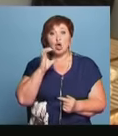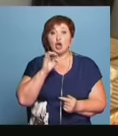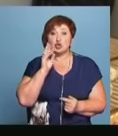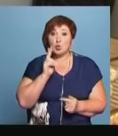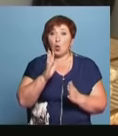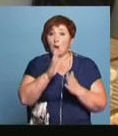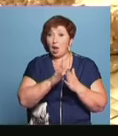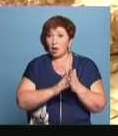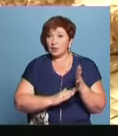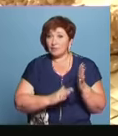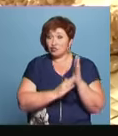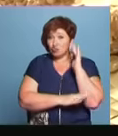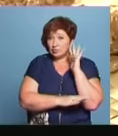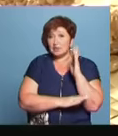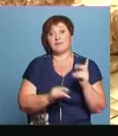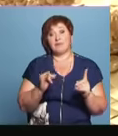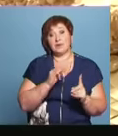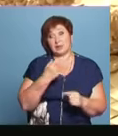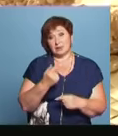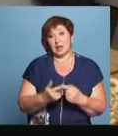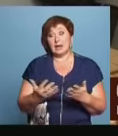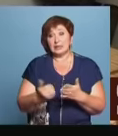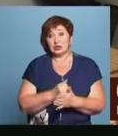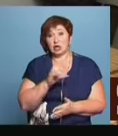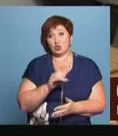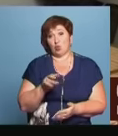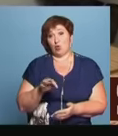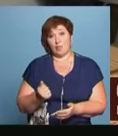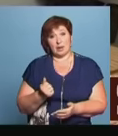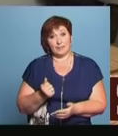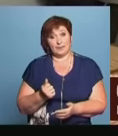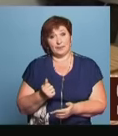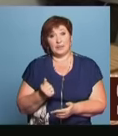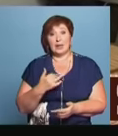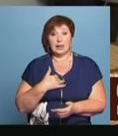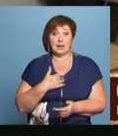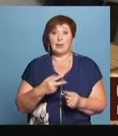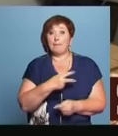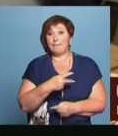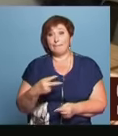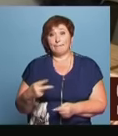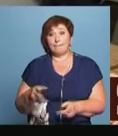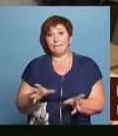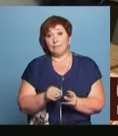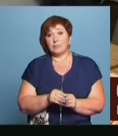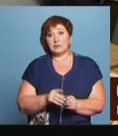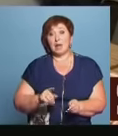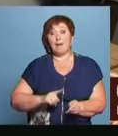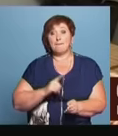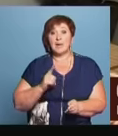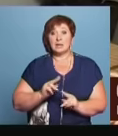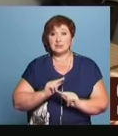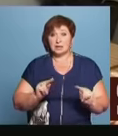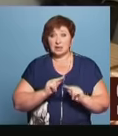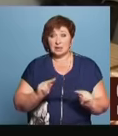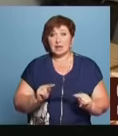чтобы легко снималась береза. Я начала сначала заниматься соломой, И параллельно была на мастер-классах по бересте. Мне